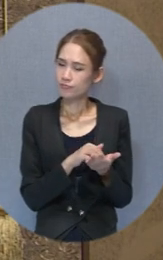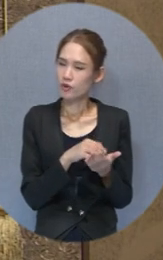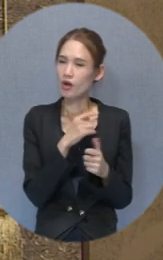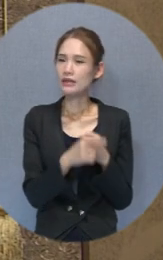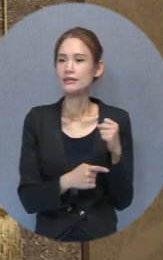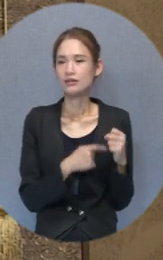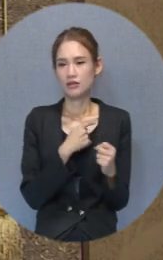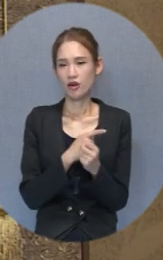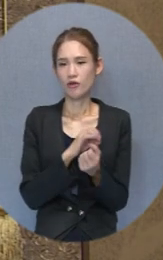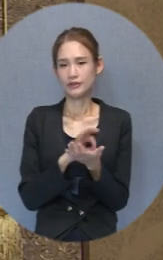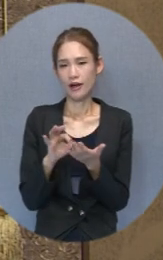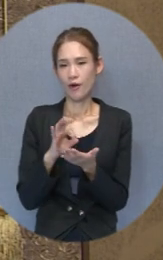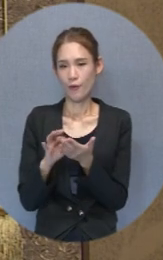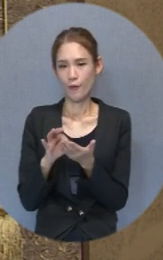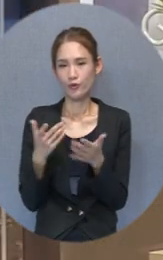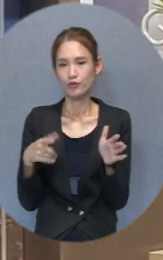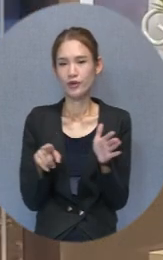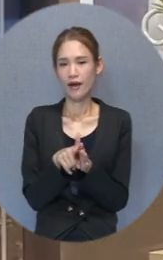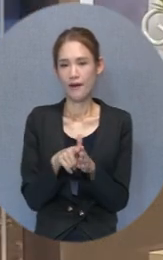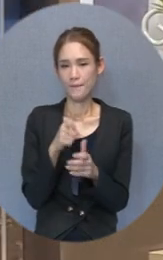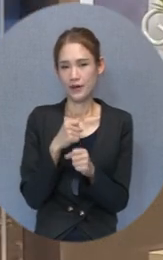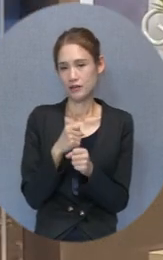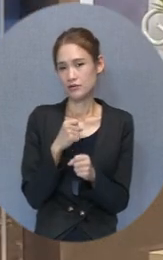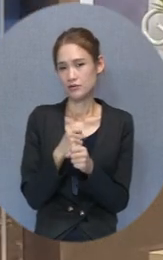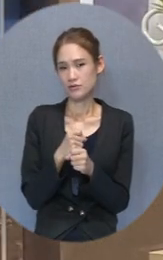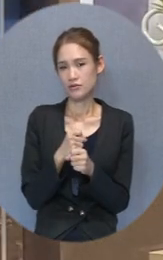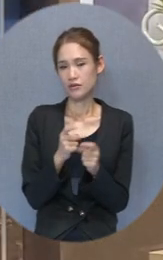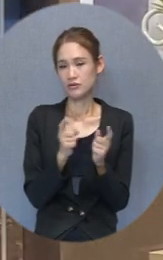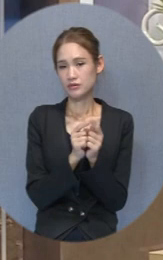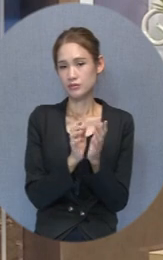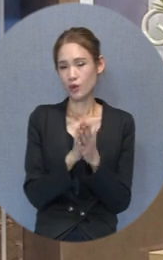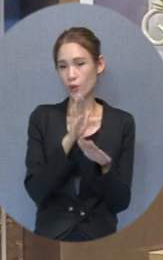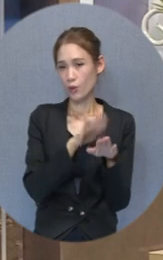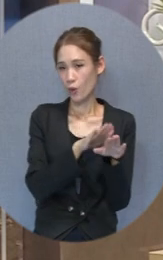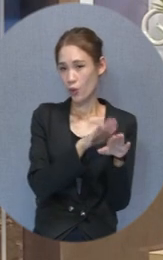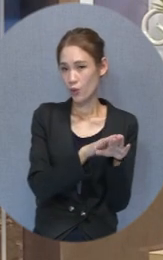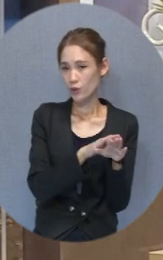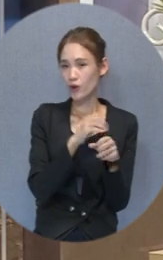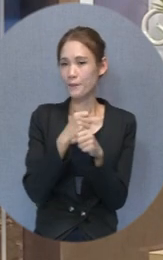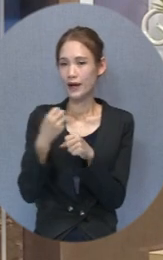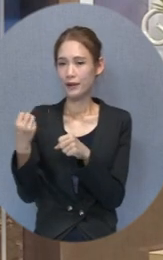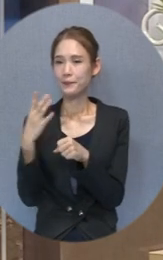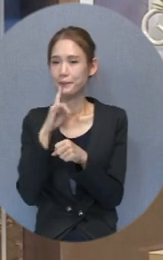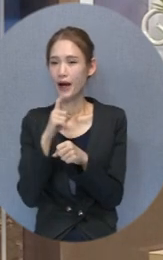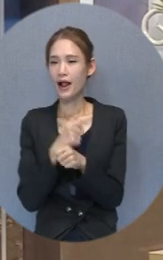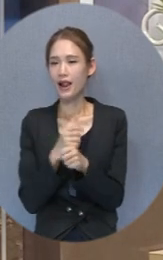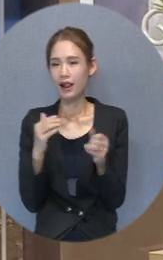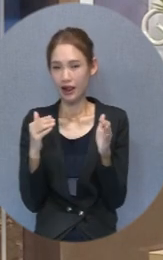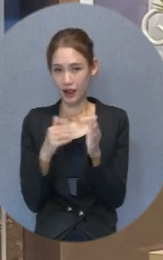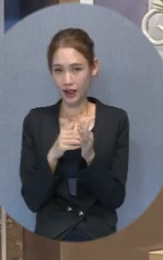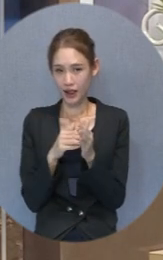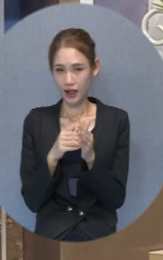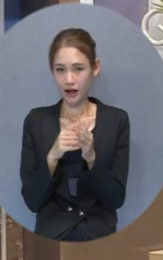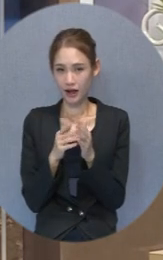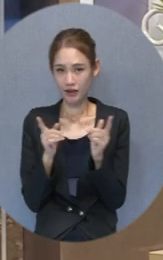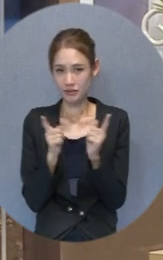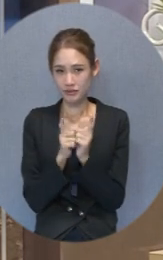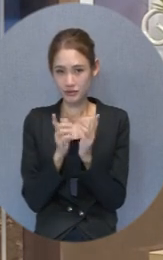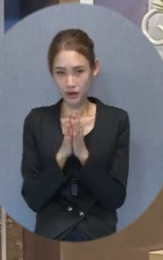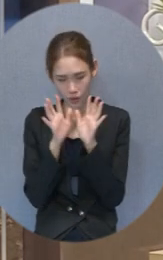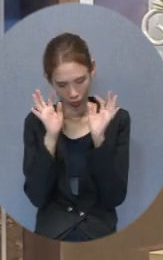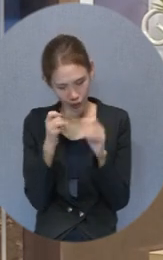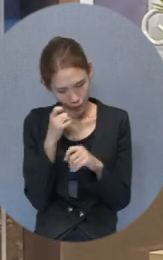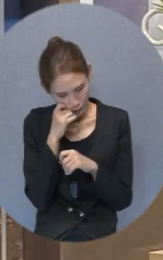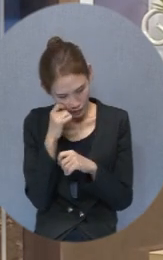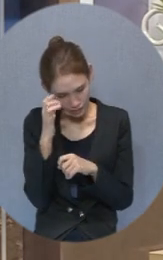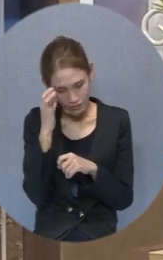있어야 된다라는 교구제예요. 예. 네. 근데 이제 수작업으로 만들어진다고 말씀을 해주셨는데 네. 제가 이제 직접 보지를 못해서 좀